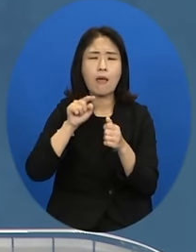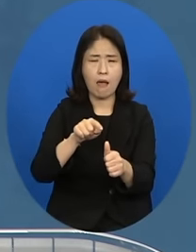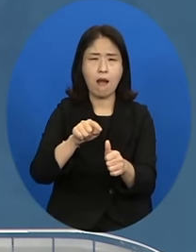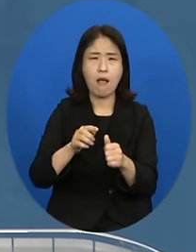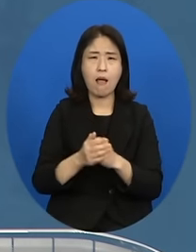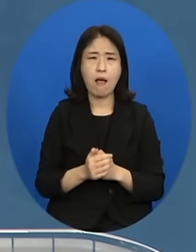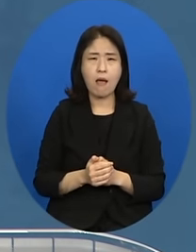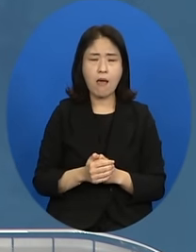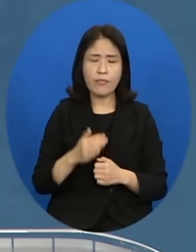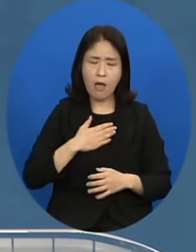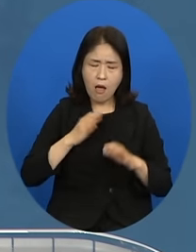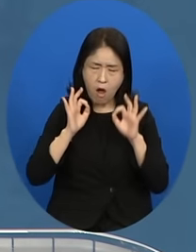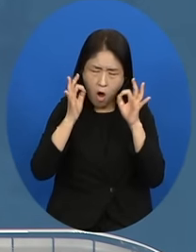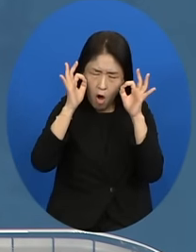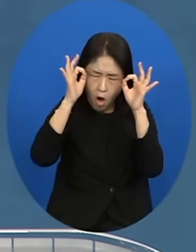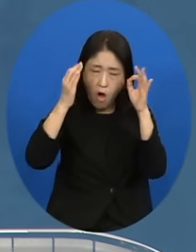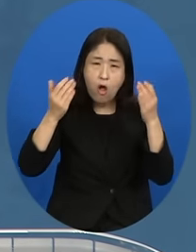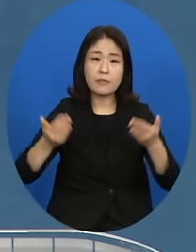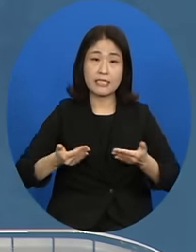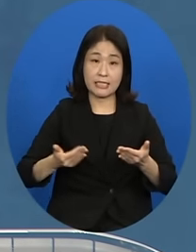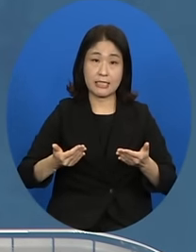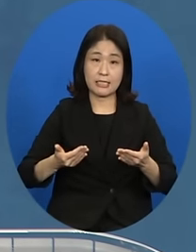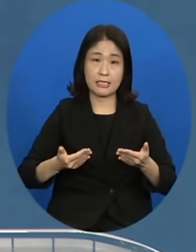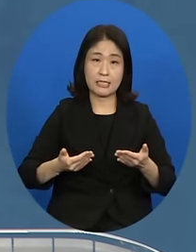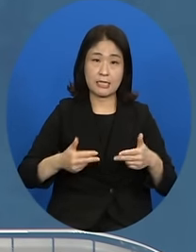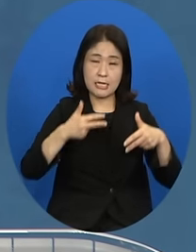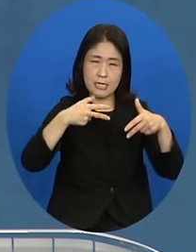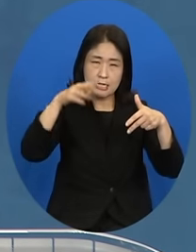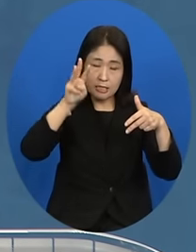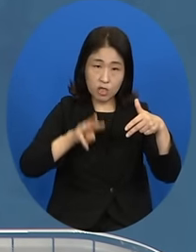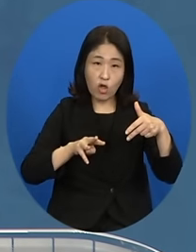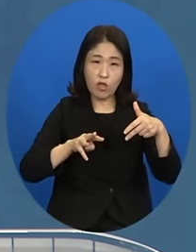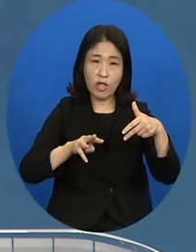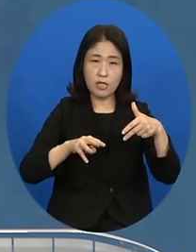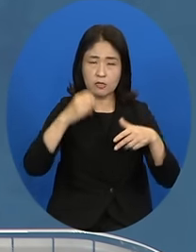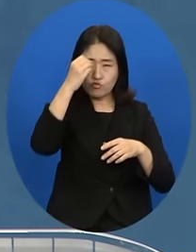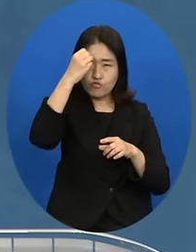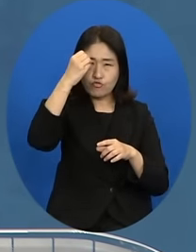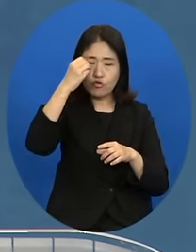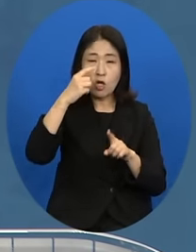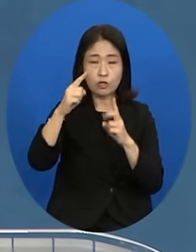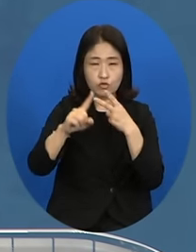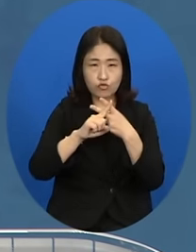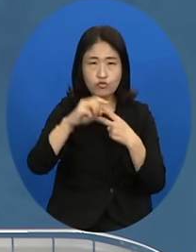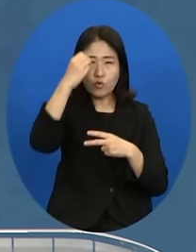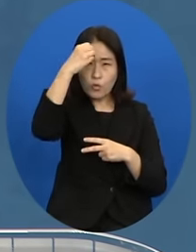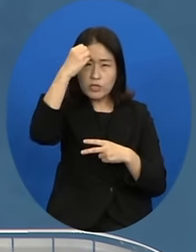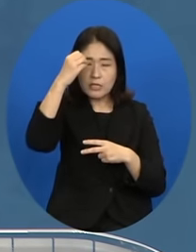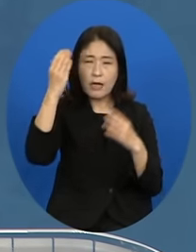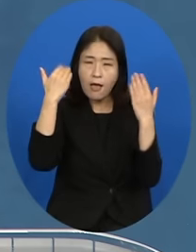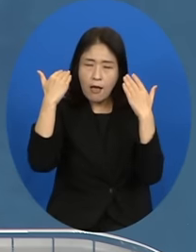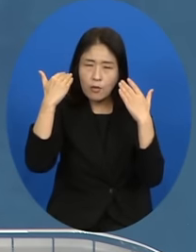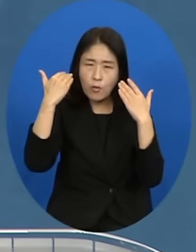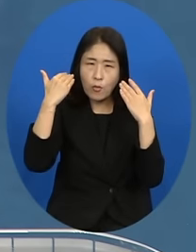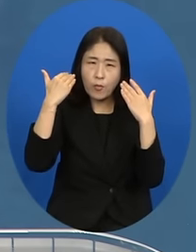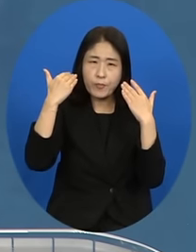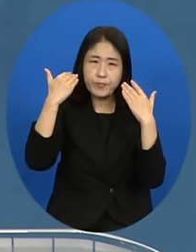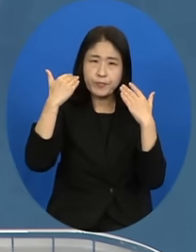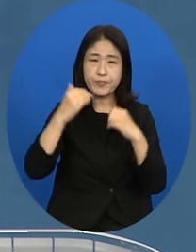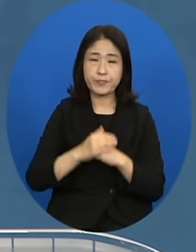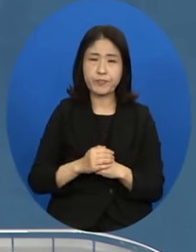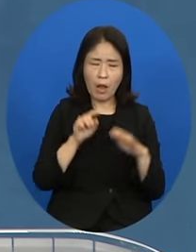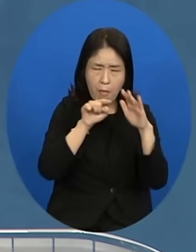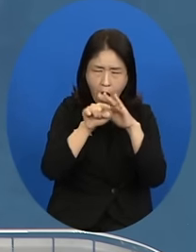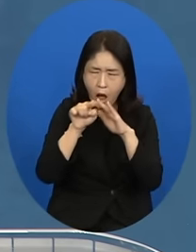열심히 사역했는지 모릅니다. 인천에 있는 중고등학교 다 돌아다니면서